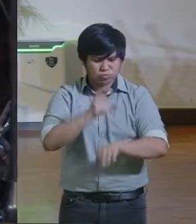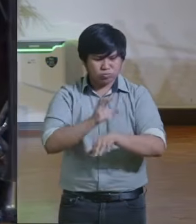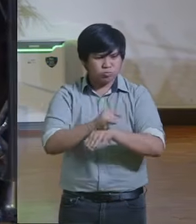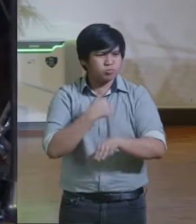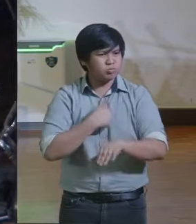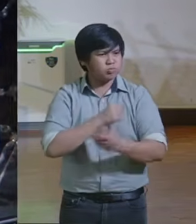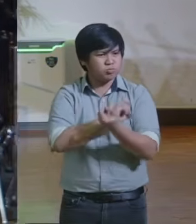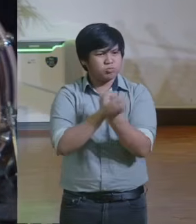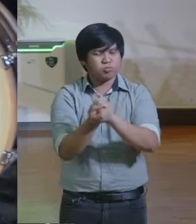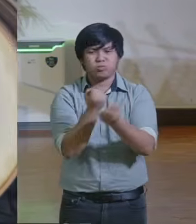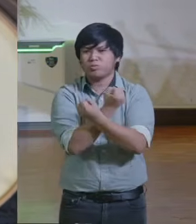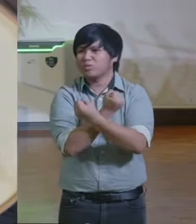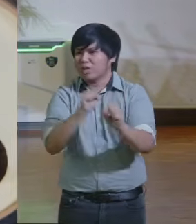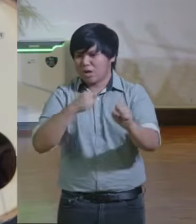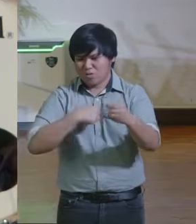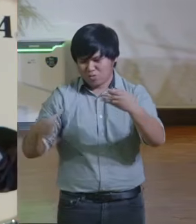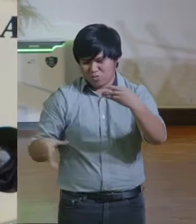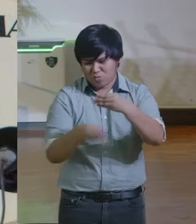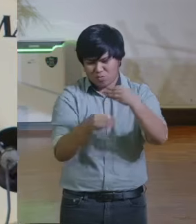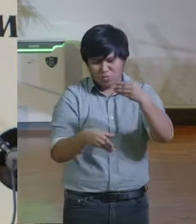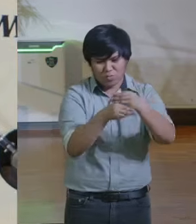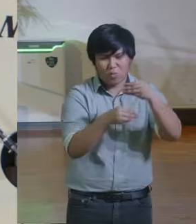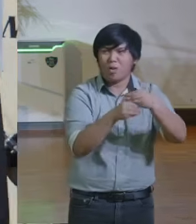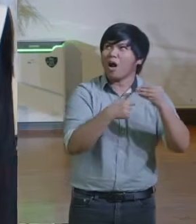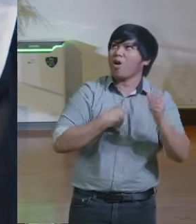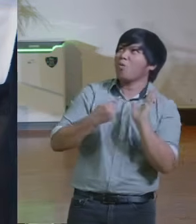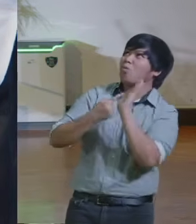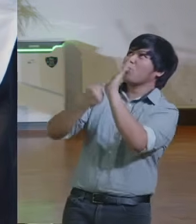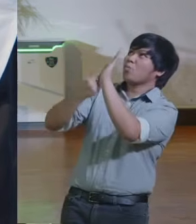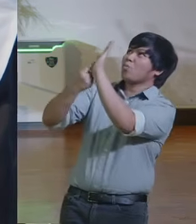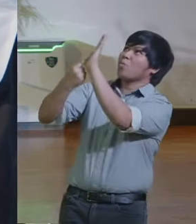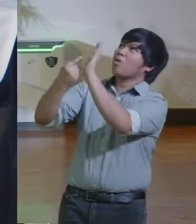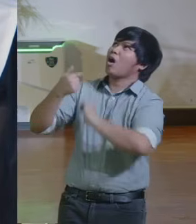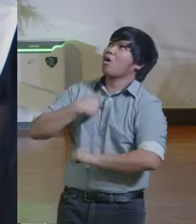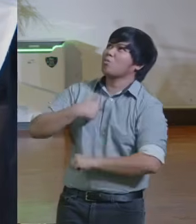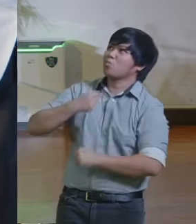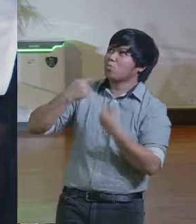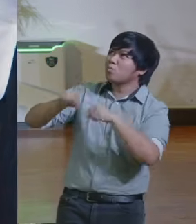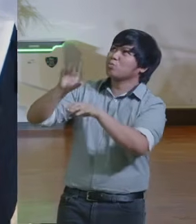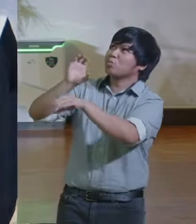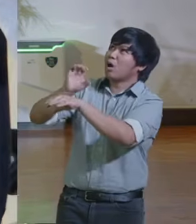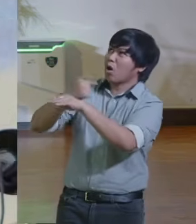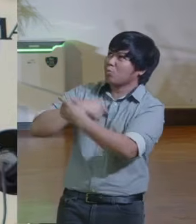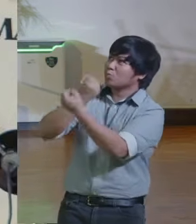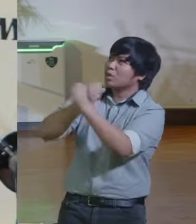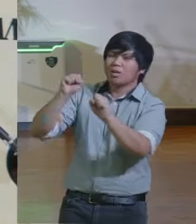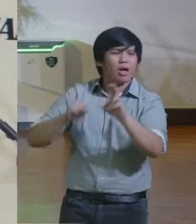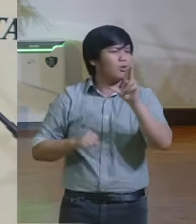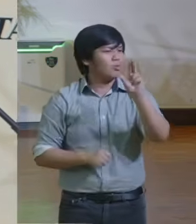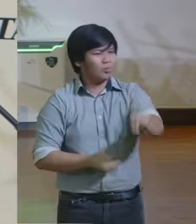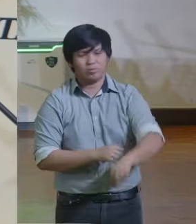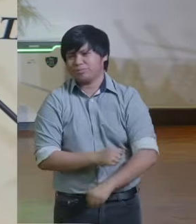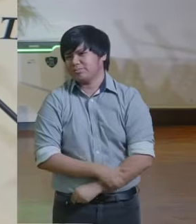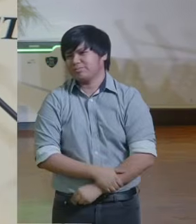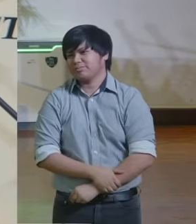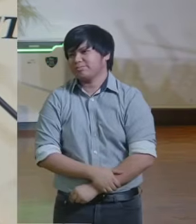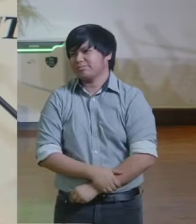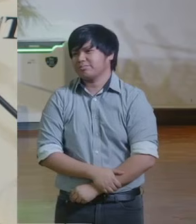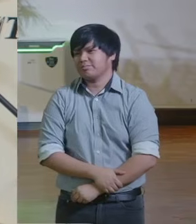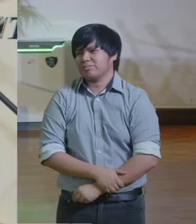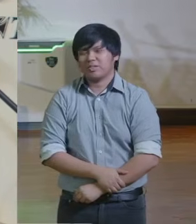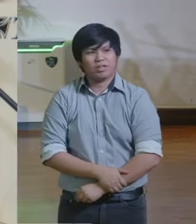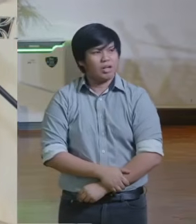kayo ay nagdadagdag ng inyong punto para kayo makarating sa langit? Kayo ba ay nagpupunta dito